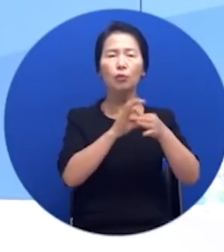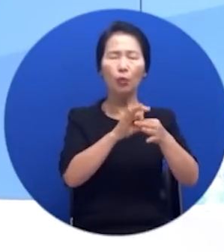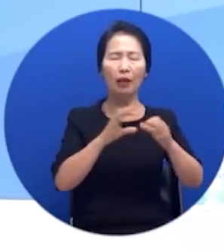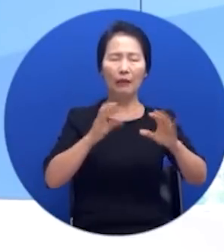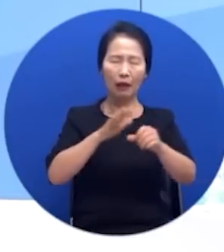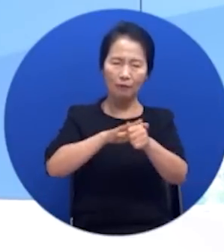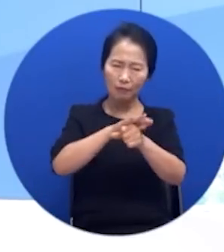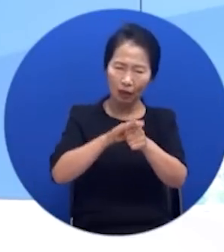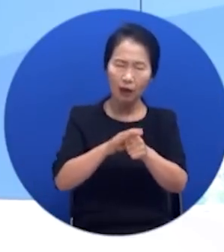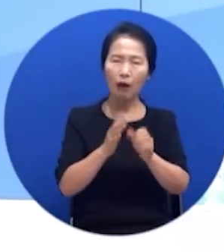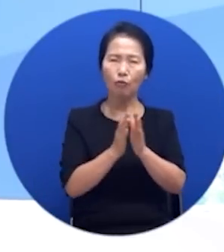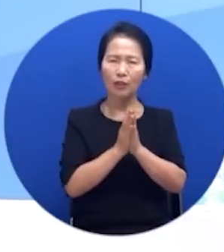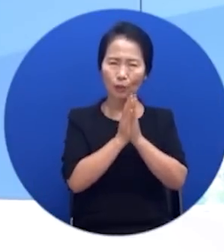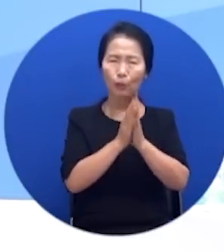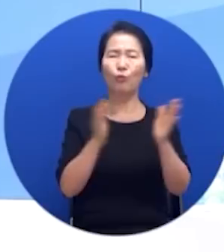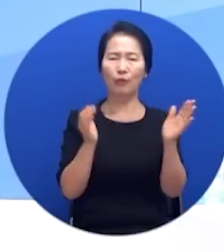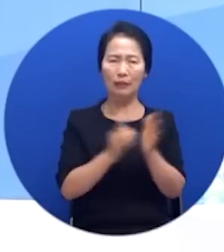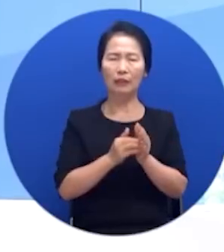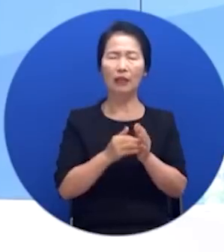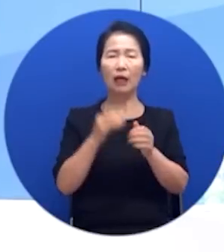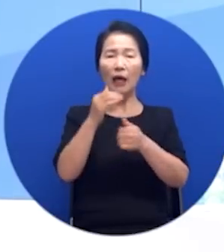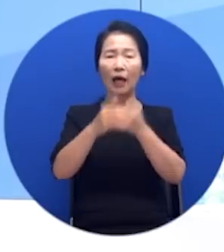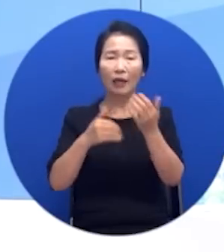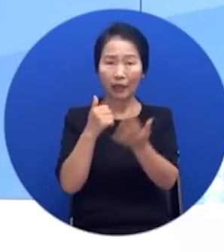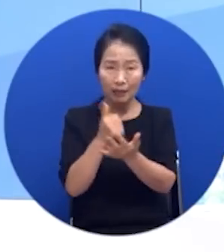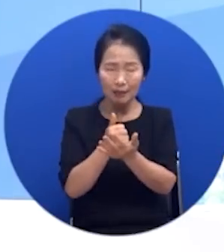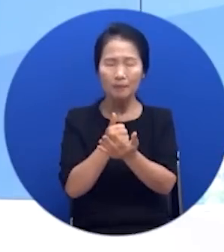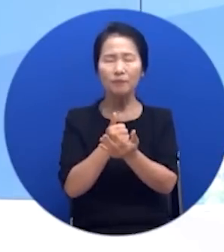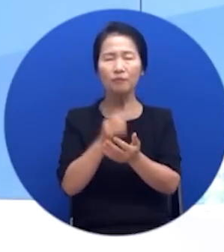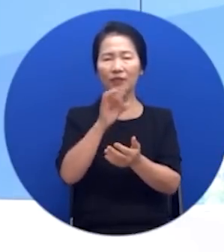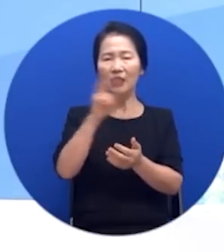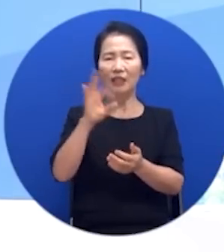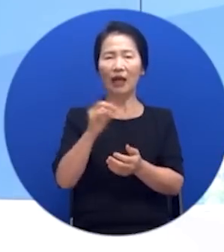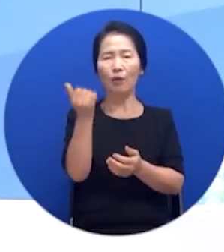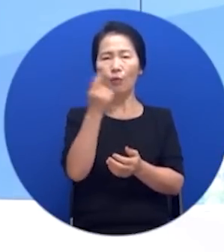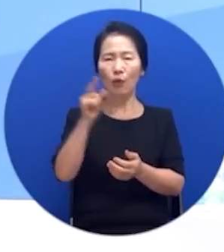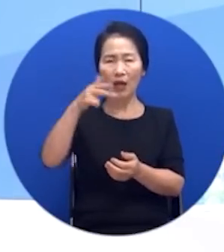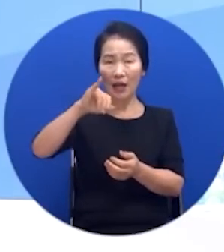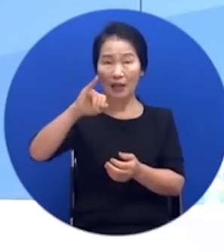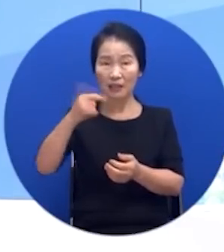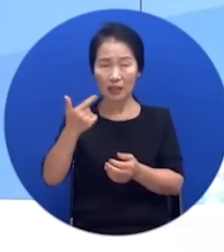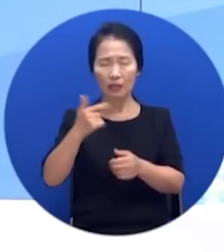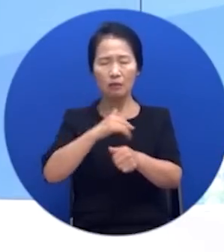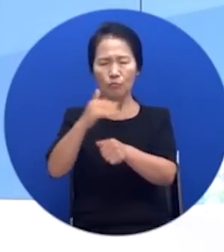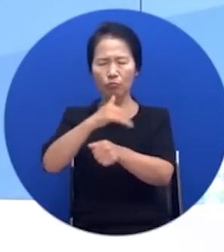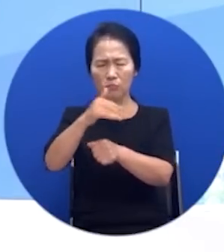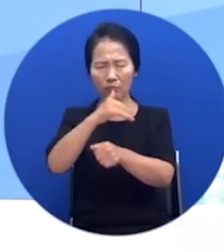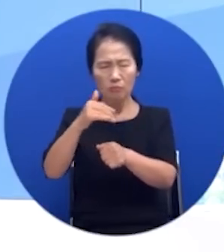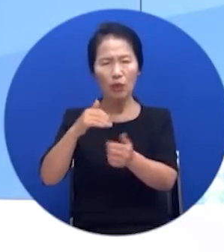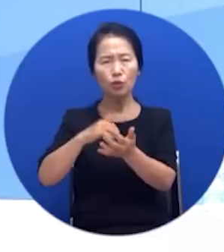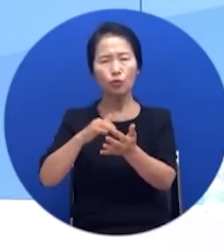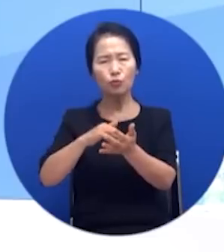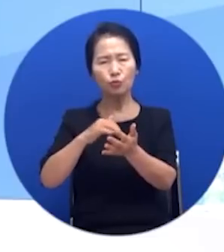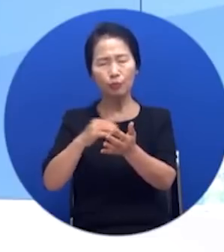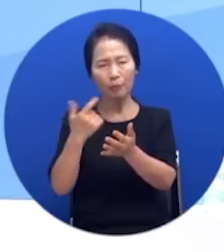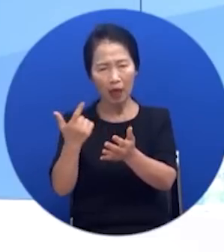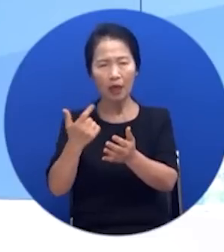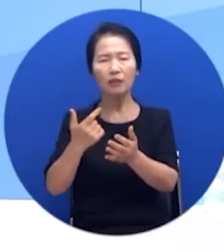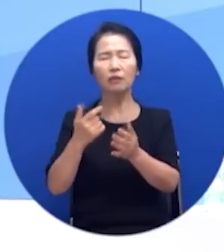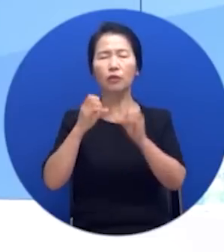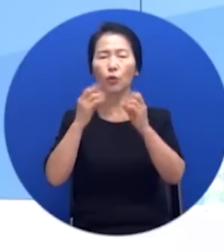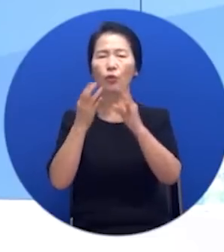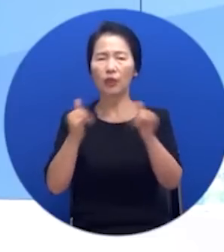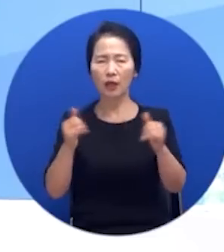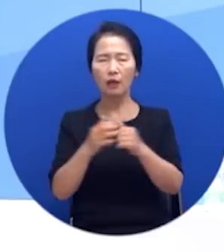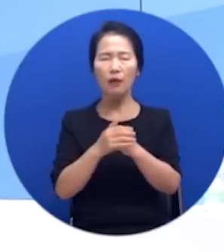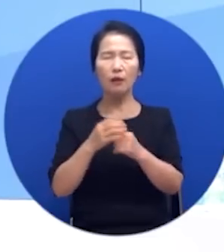기도하게 하셨습니다. 하나님의 선한 도구로 양화진의 뼈를 묻은 선교사 캐들에게 만일 내게 줄 수 있는 천 개의 생명이